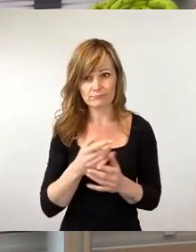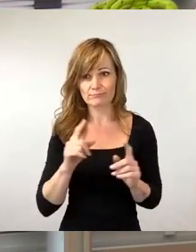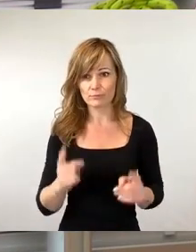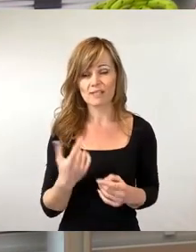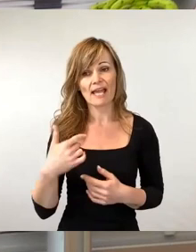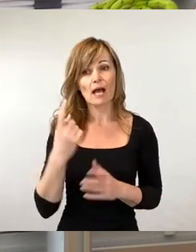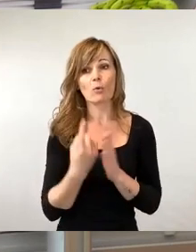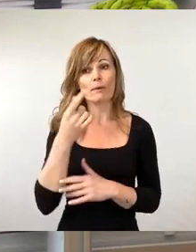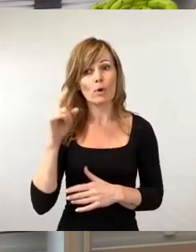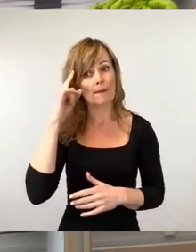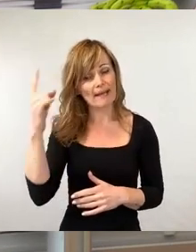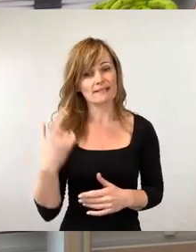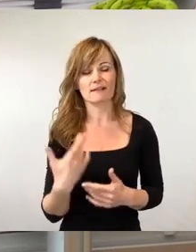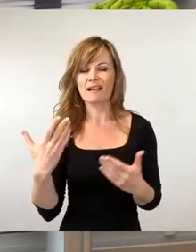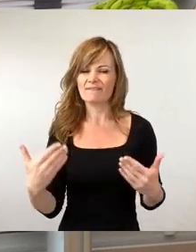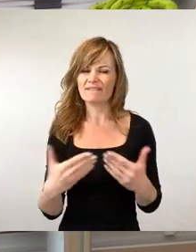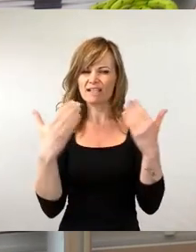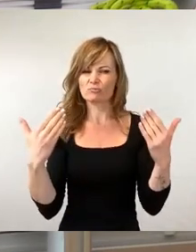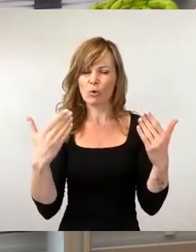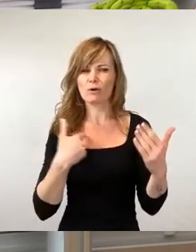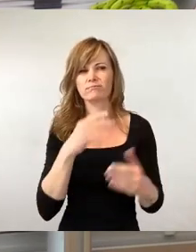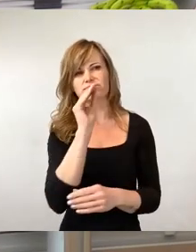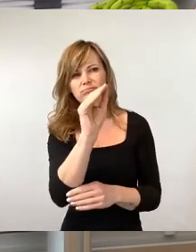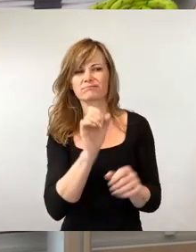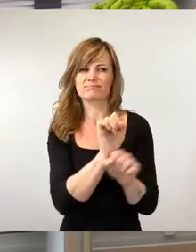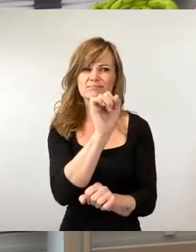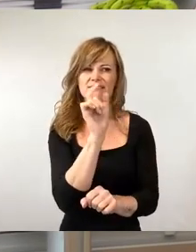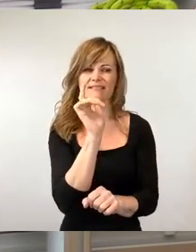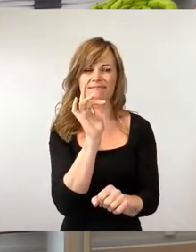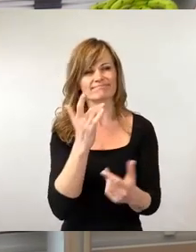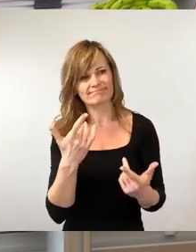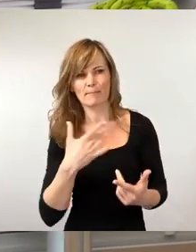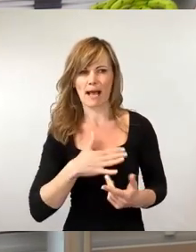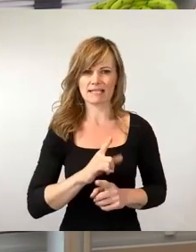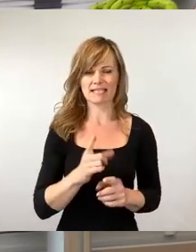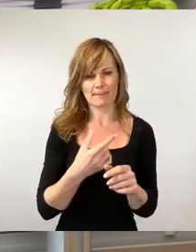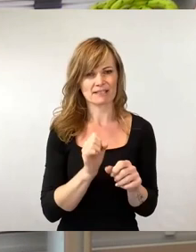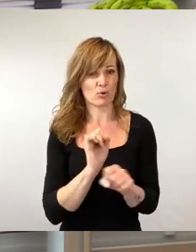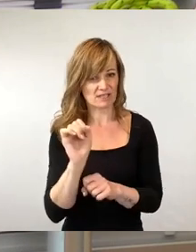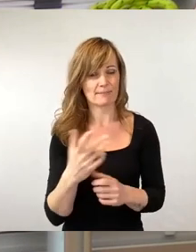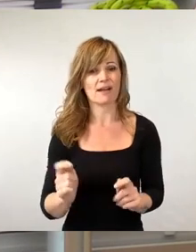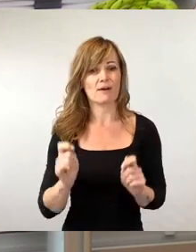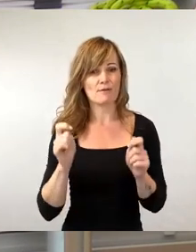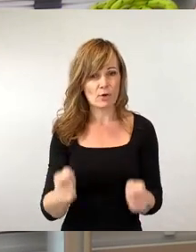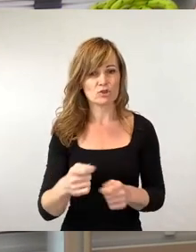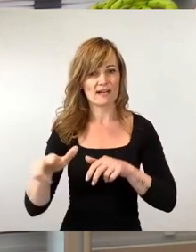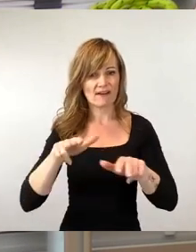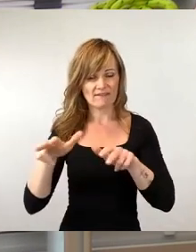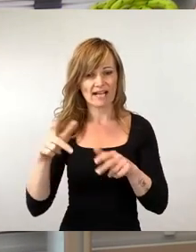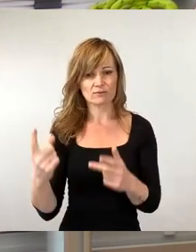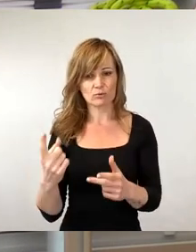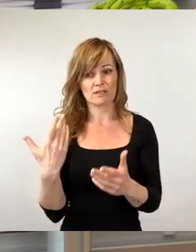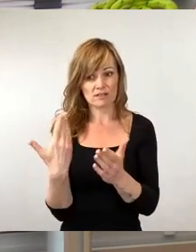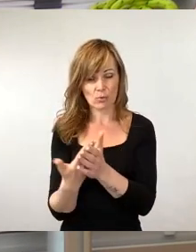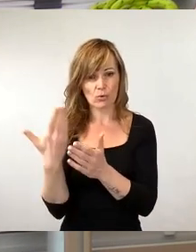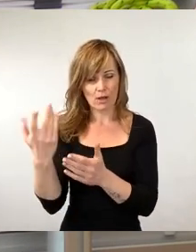ja nur höchst ungern, aber natürlich hat der Vorschlag, den die Verwaltung macht, durchaus auch noch weitreichendere